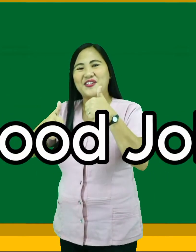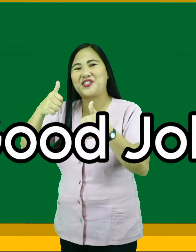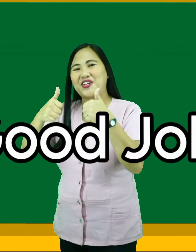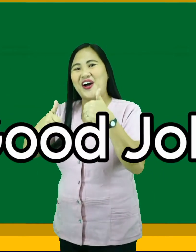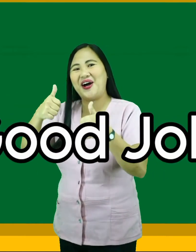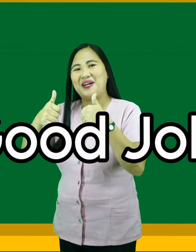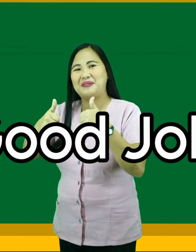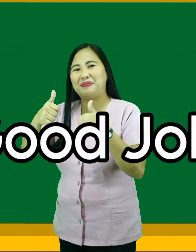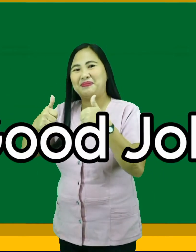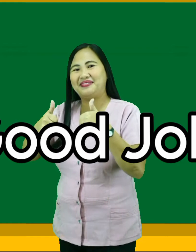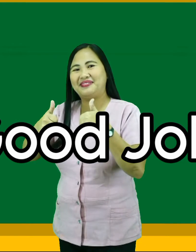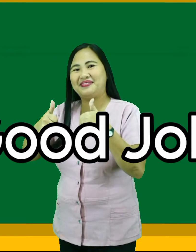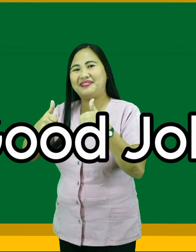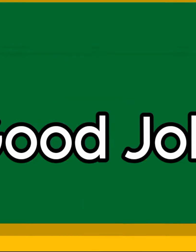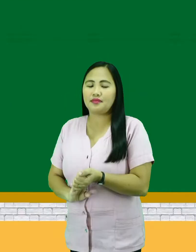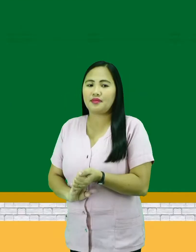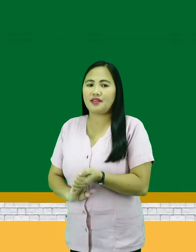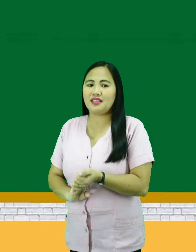Good job!